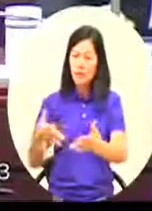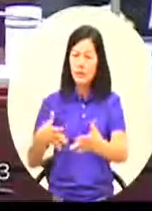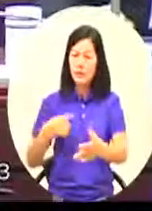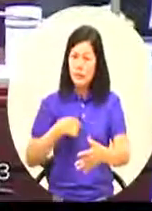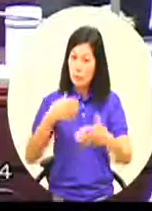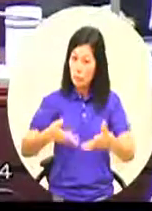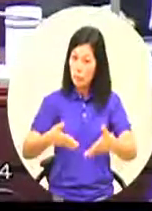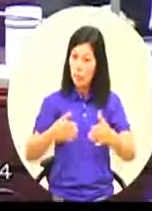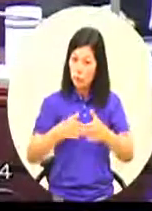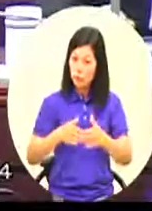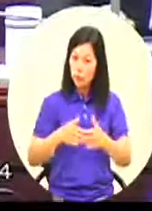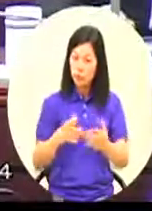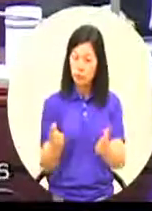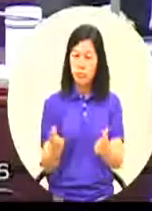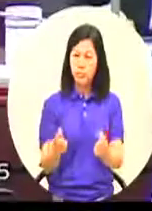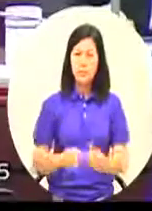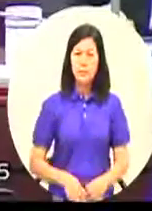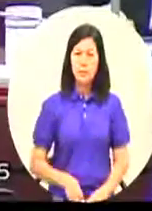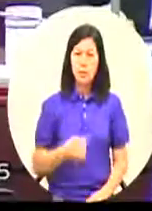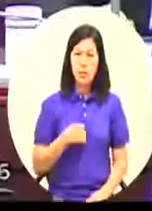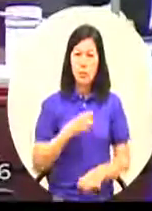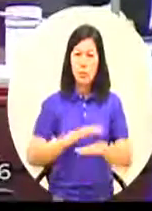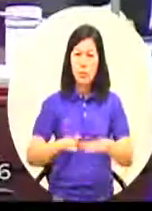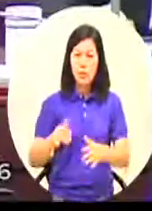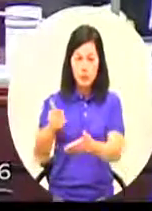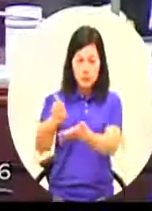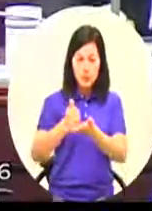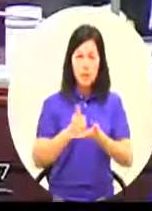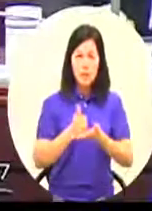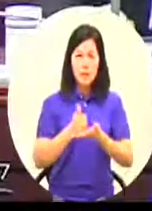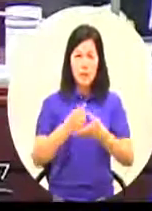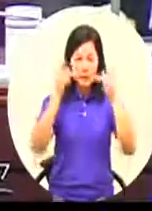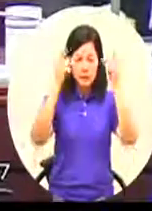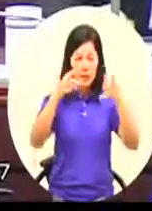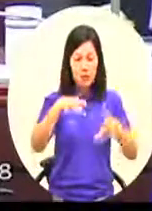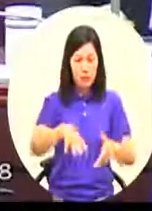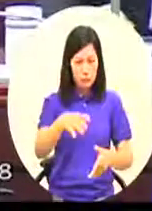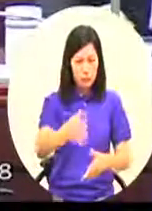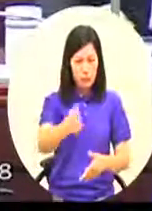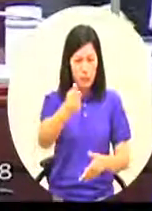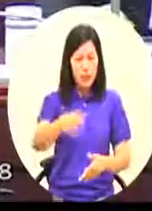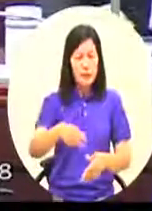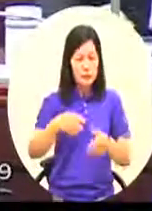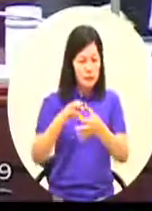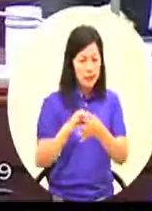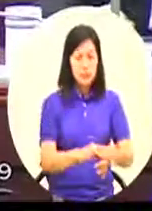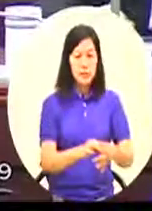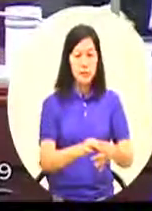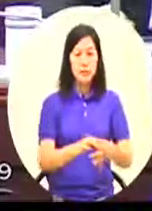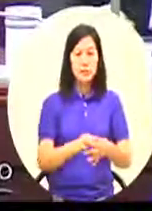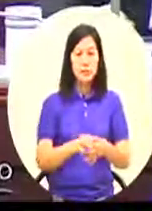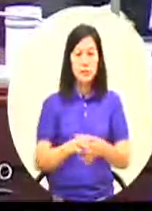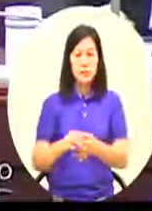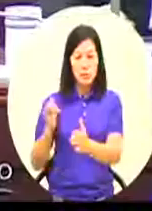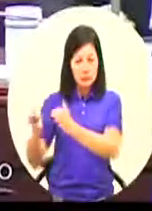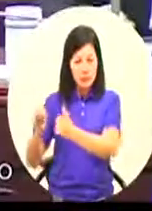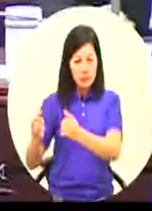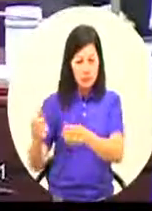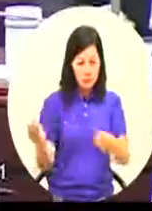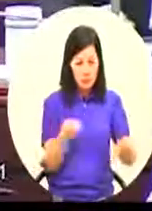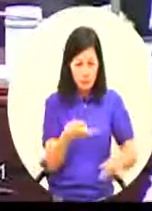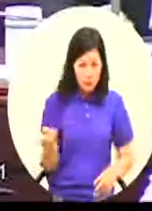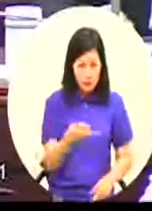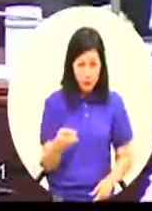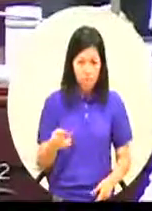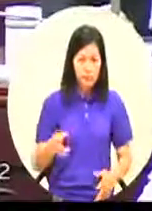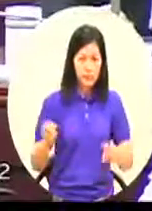重要。所以我想我会请捷运局继续来跟我们的市民沟通，然后我们可